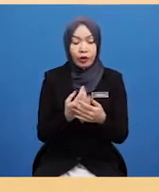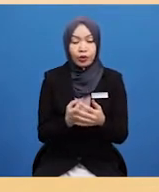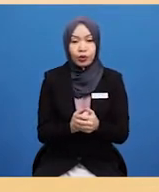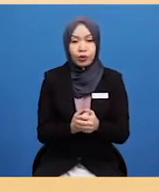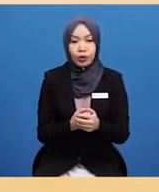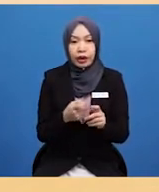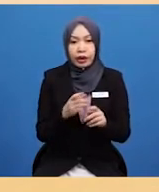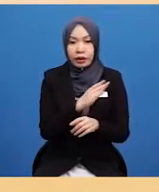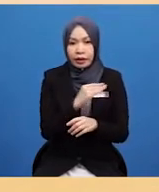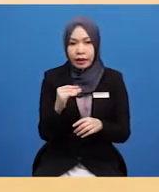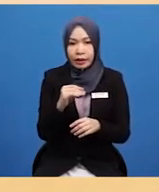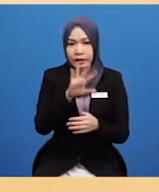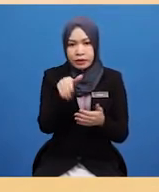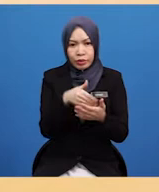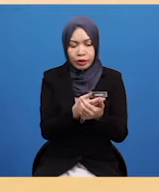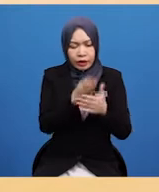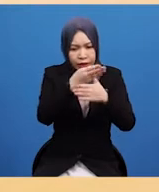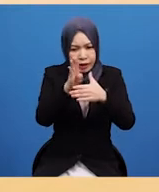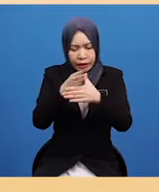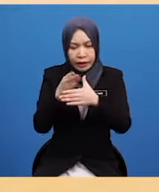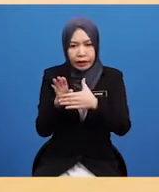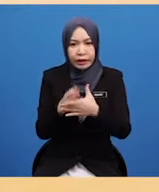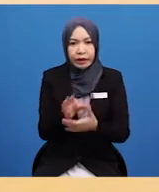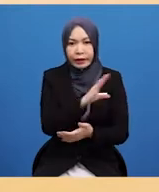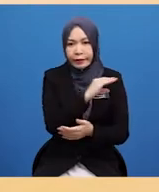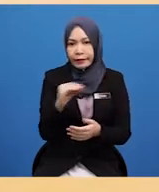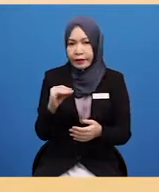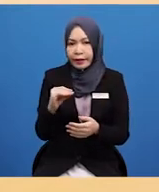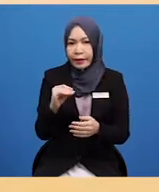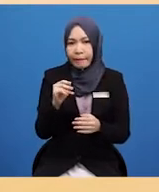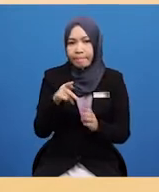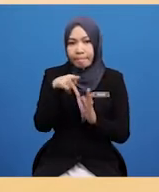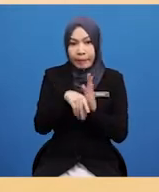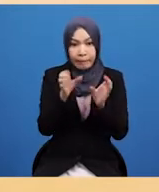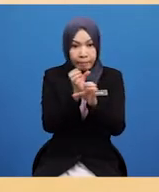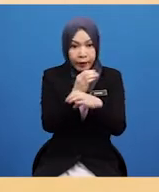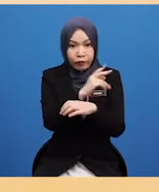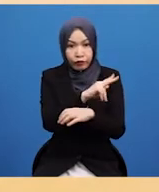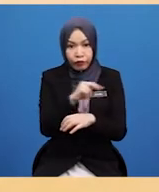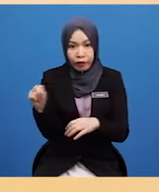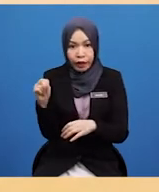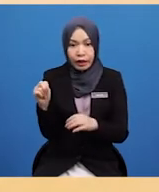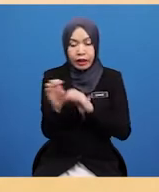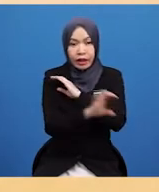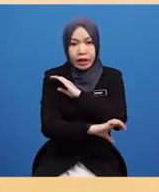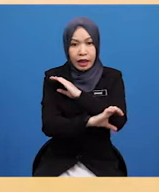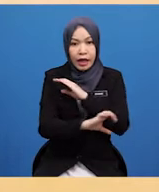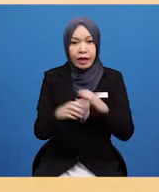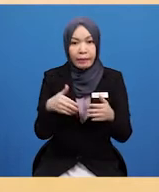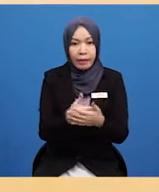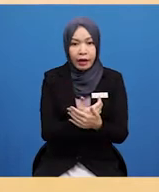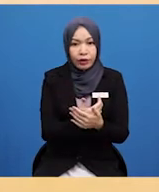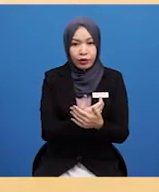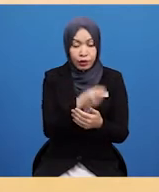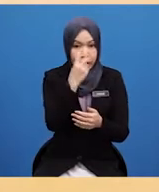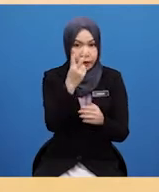Empayar Uthmaniyah turut membentuk negara-negara baharu seperti Lebanon, Syria dan